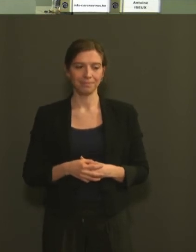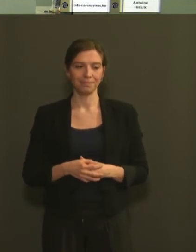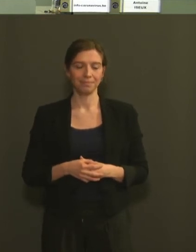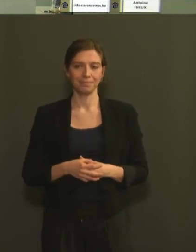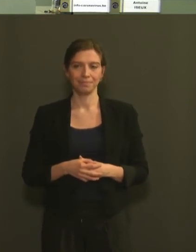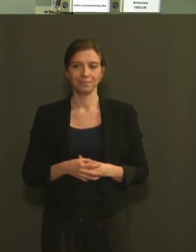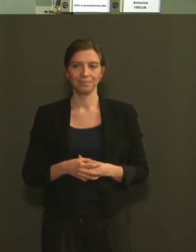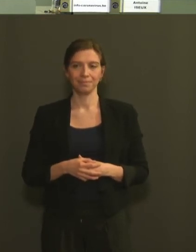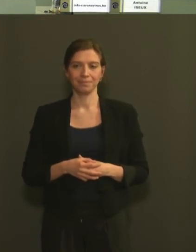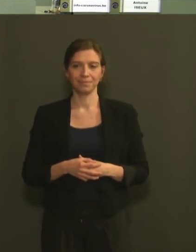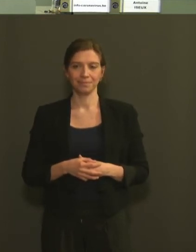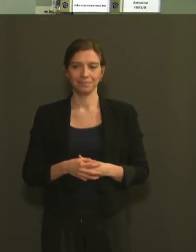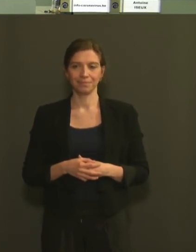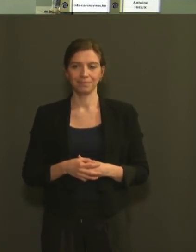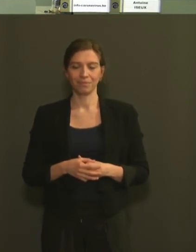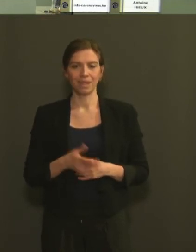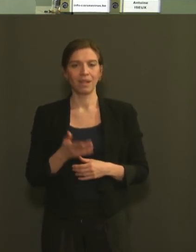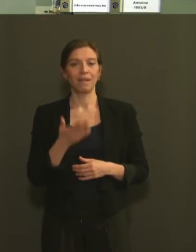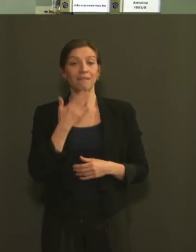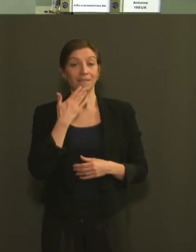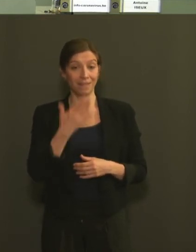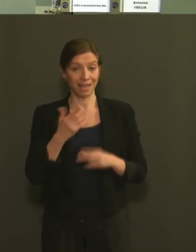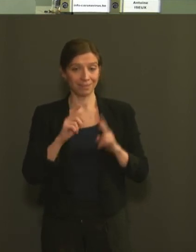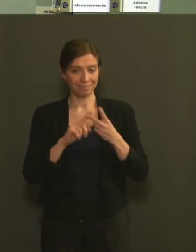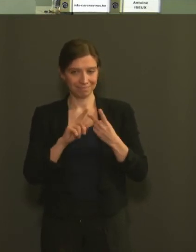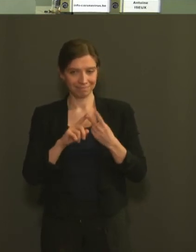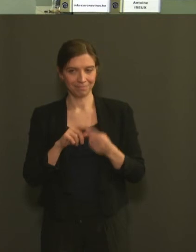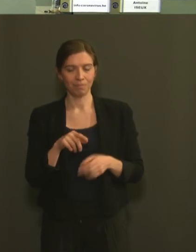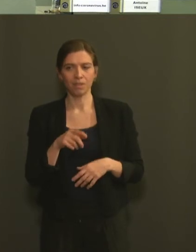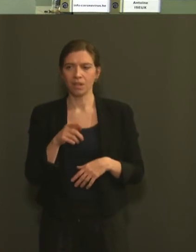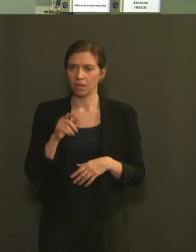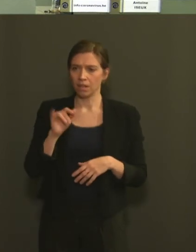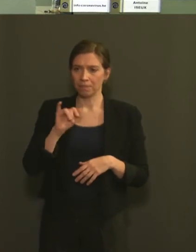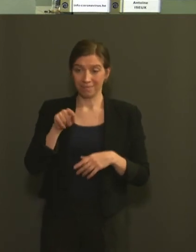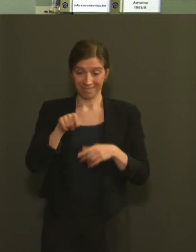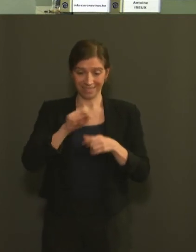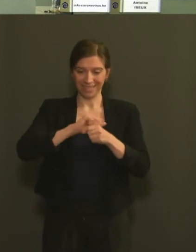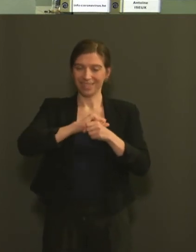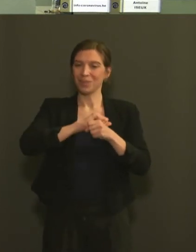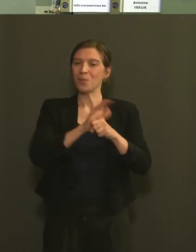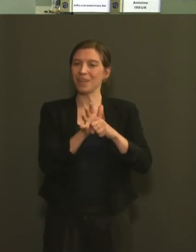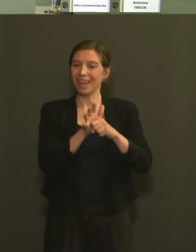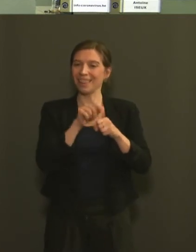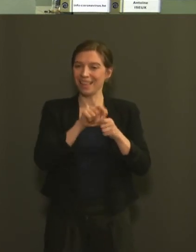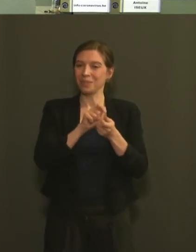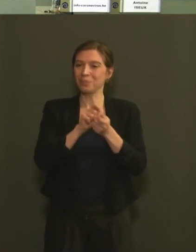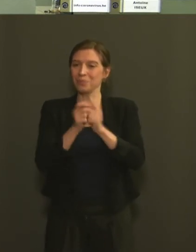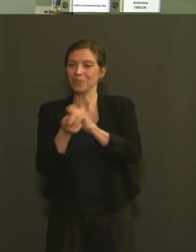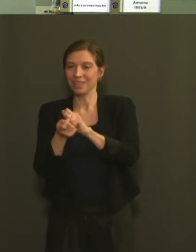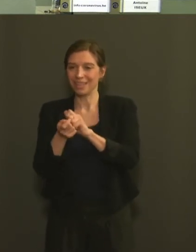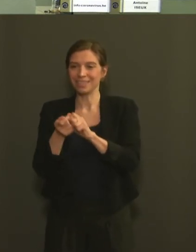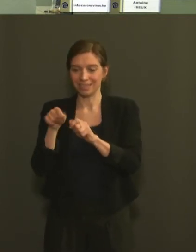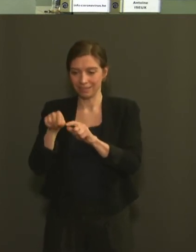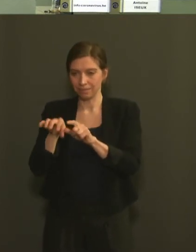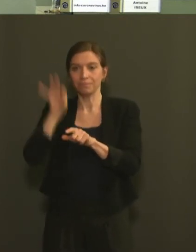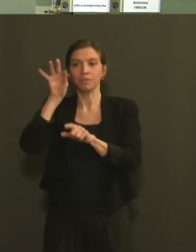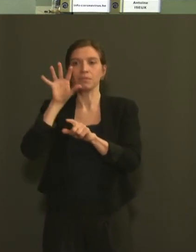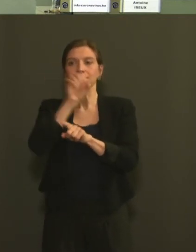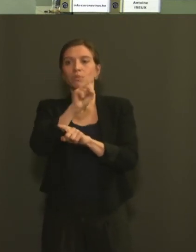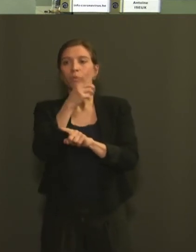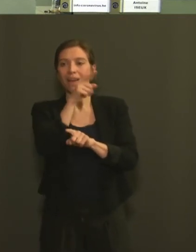de 8 à 6 20 euros navire et son ex ministre grec zeus et d'hervé aux extraordinaires virus